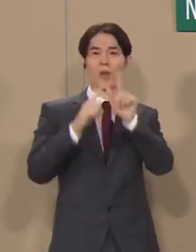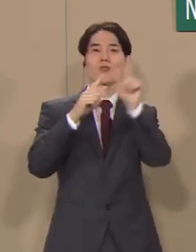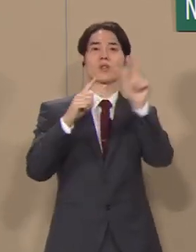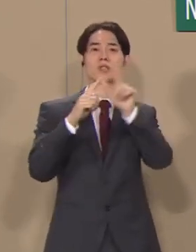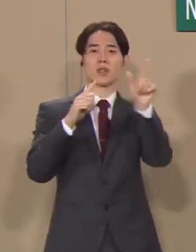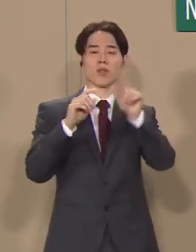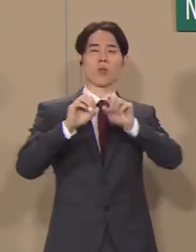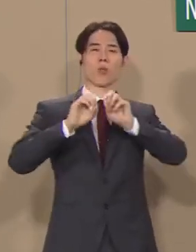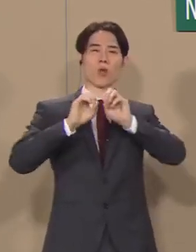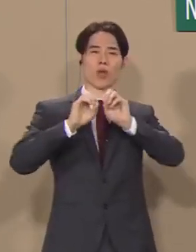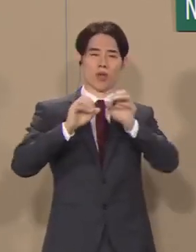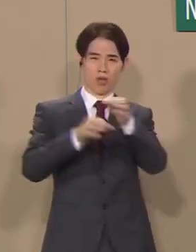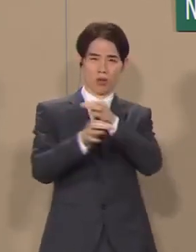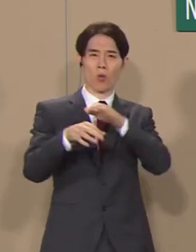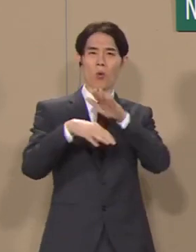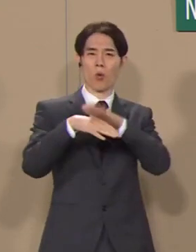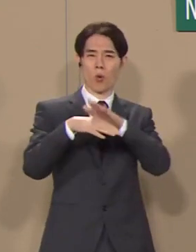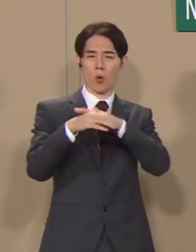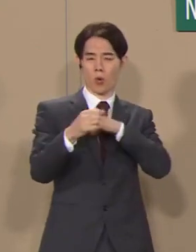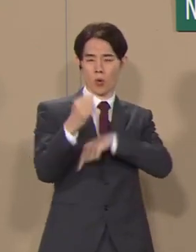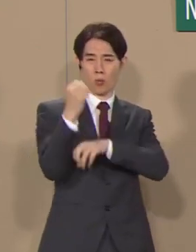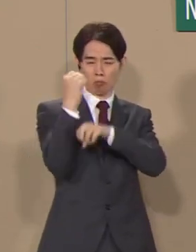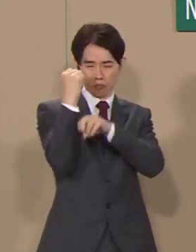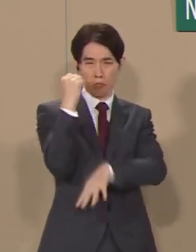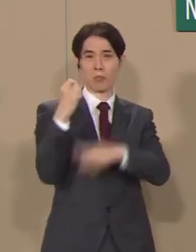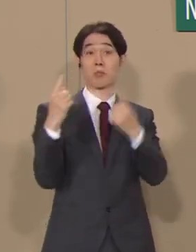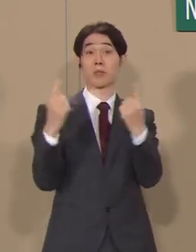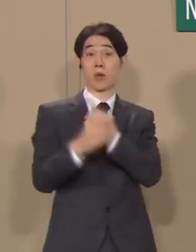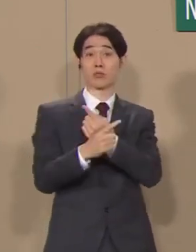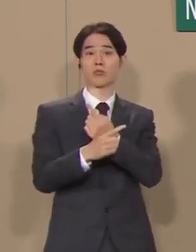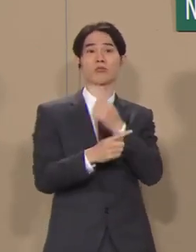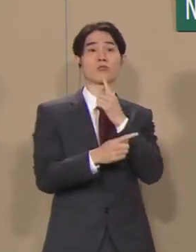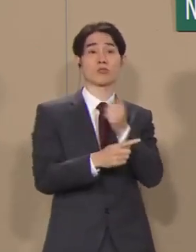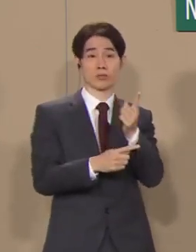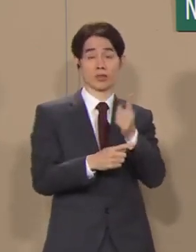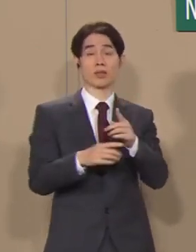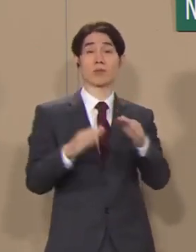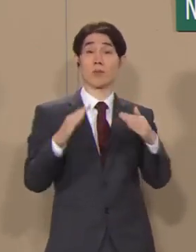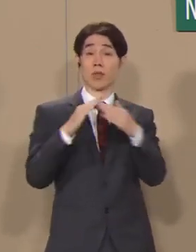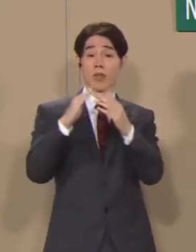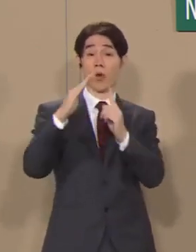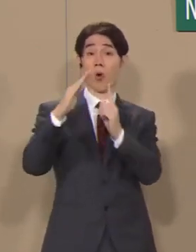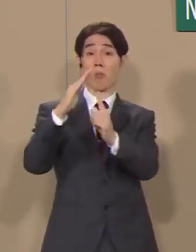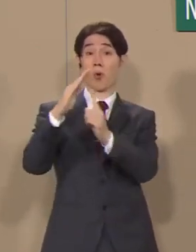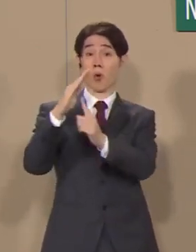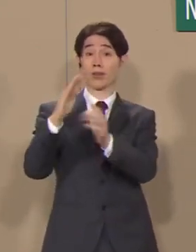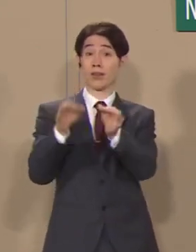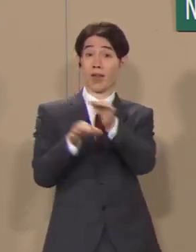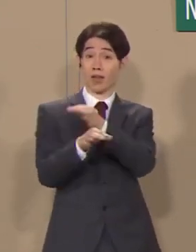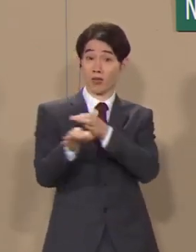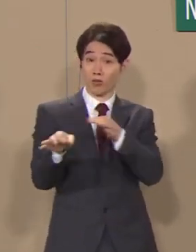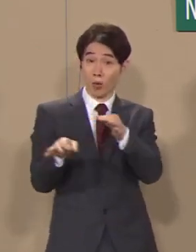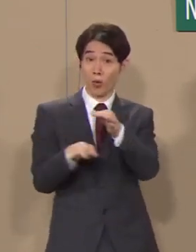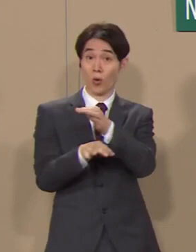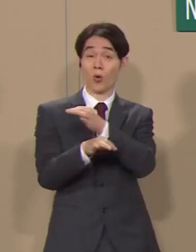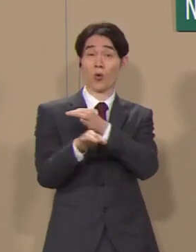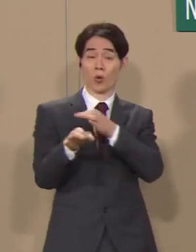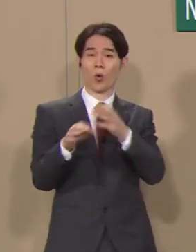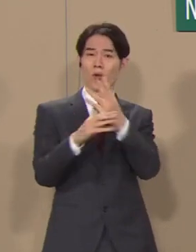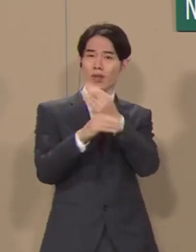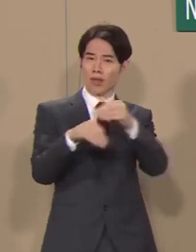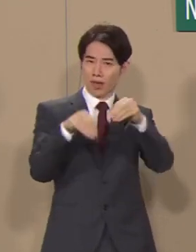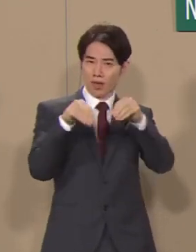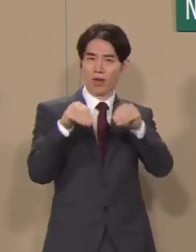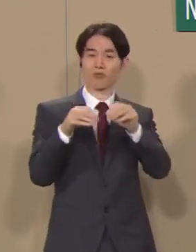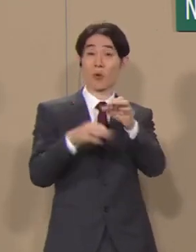の営業方法抜本的に見ますと宣言しこれまでの営業訪問による営業覆うマツカツ契約